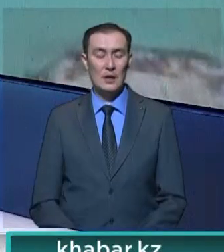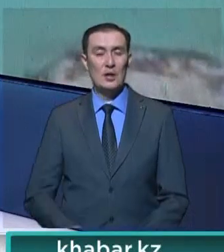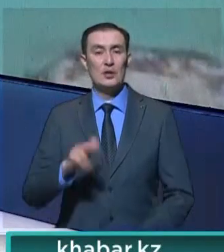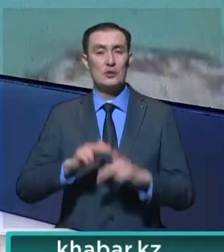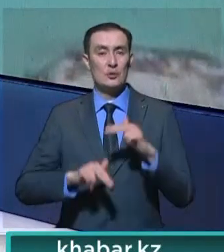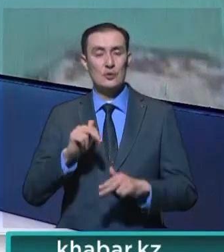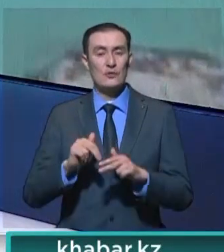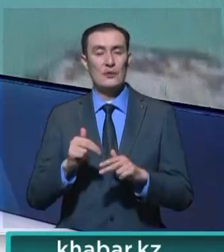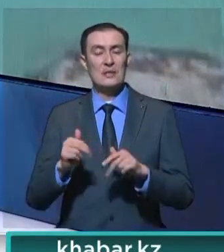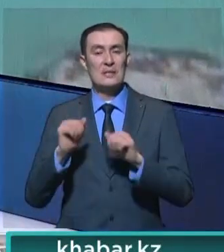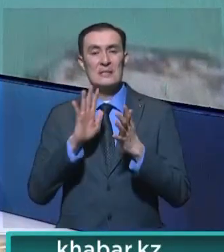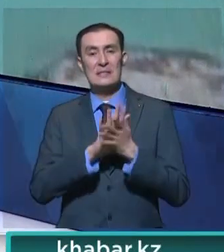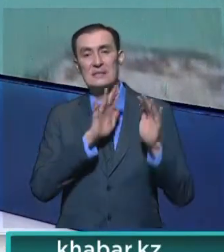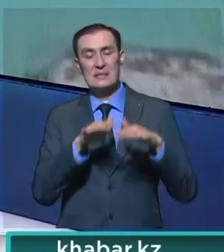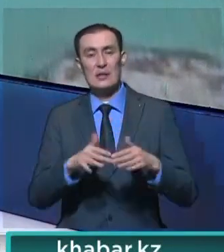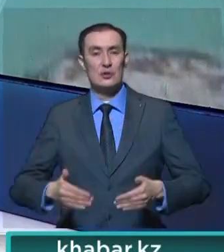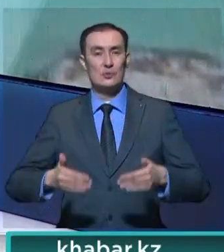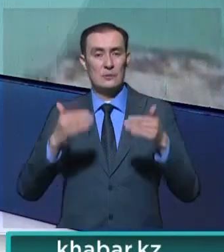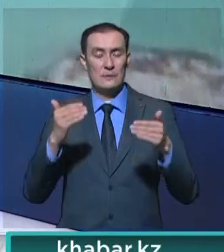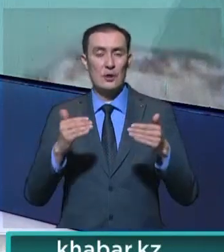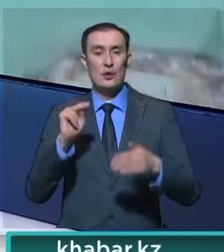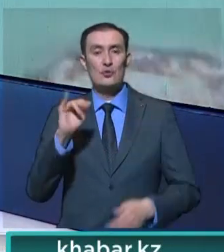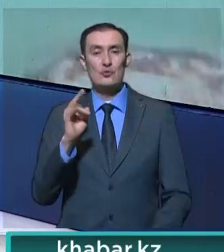Строящуюся серезащитную плотину Чукур-Булак на